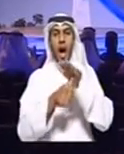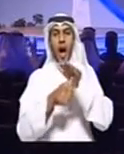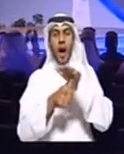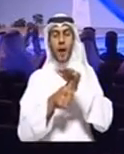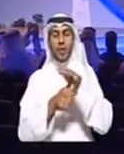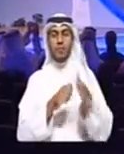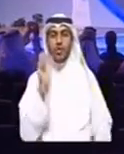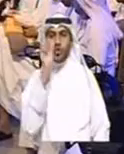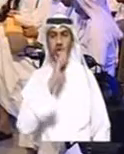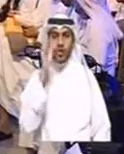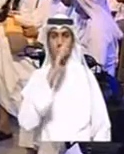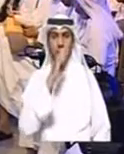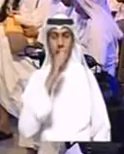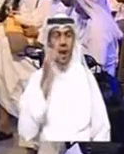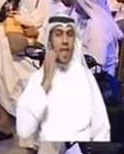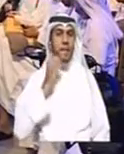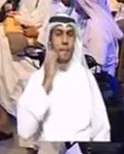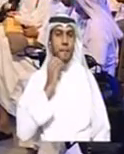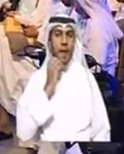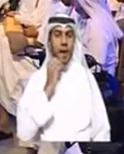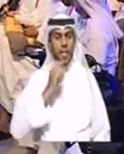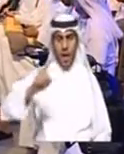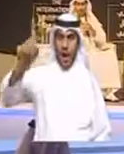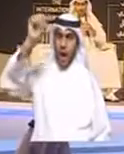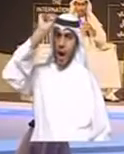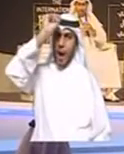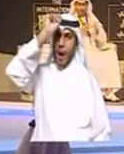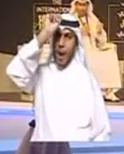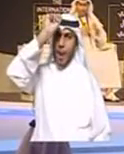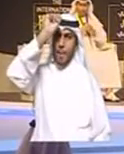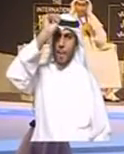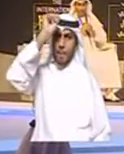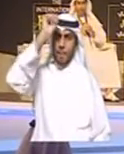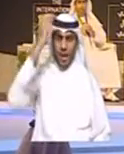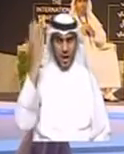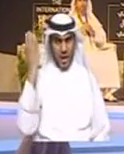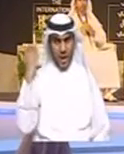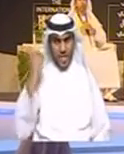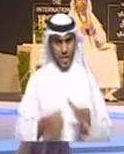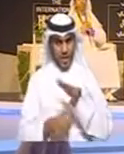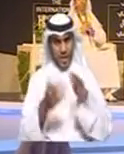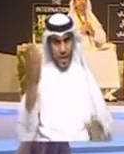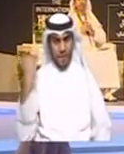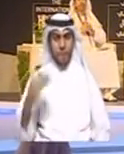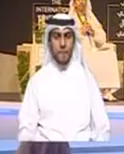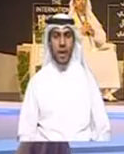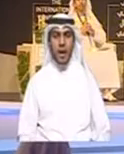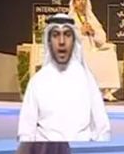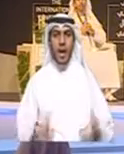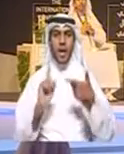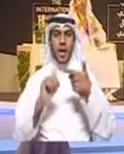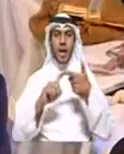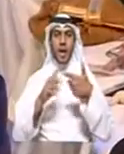وفخامة هيرت كولر رئيس جمهورية ألمانيا الاتحادية سابقا، وألبرت جير نائب رئيس الولايات